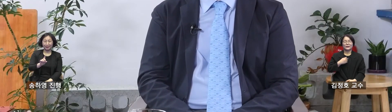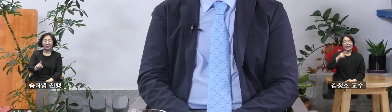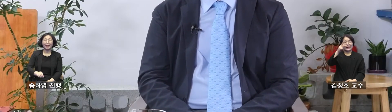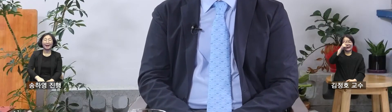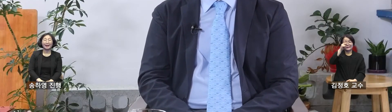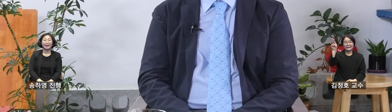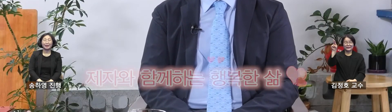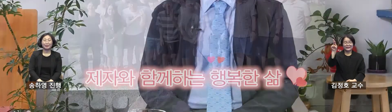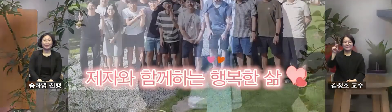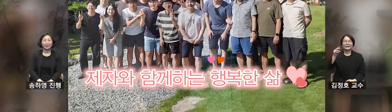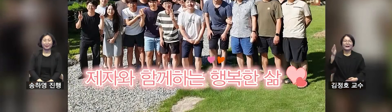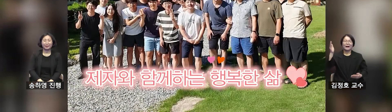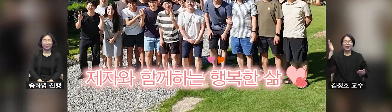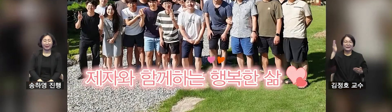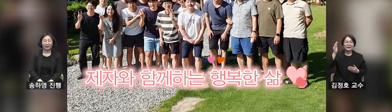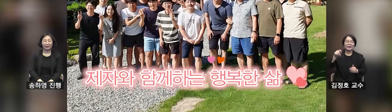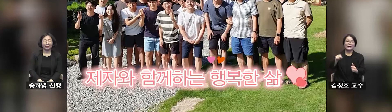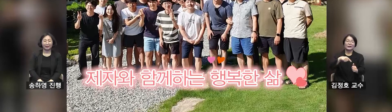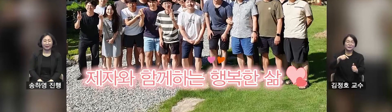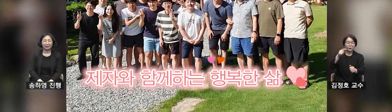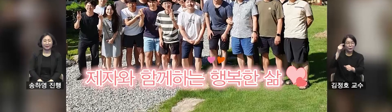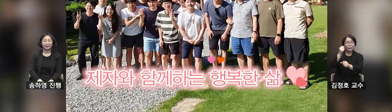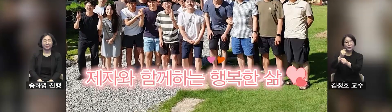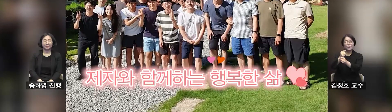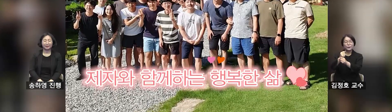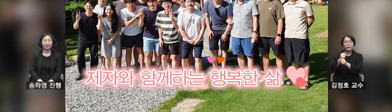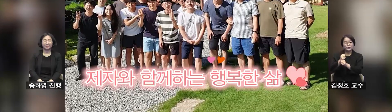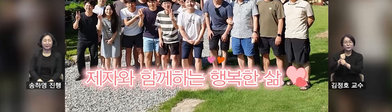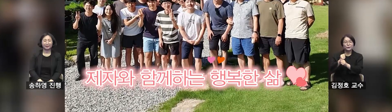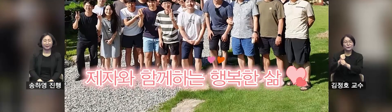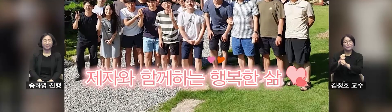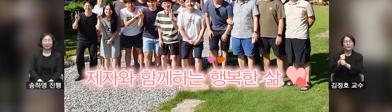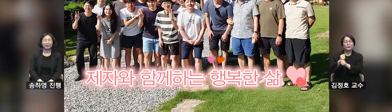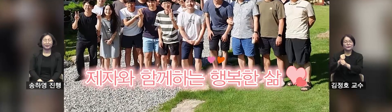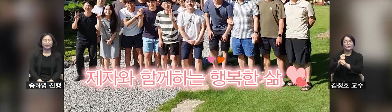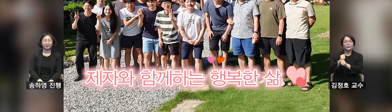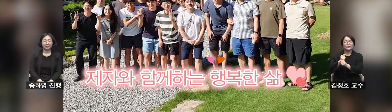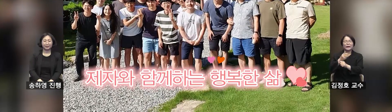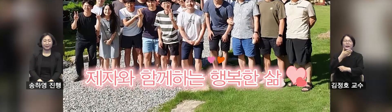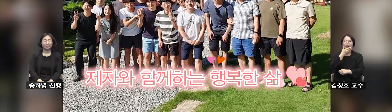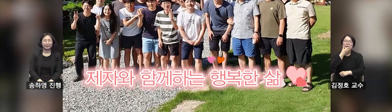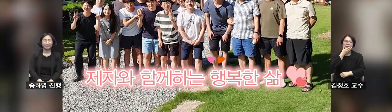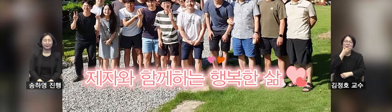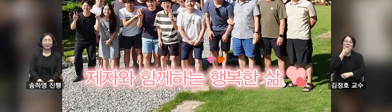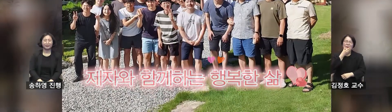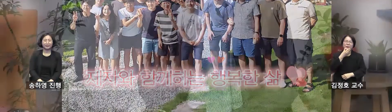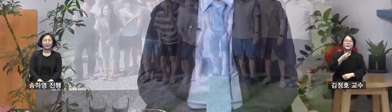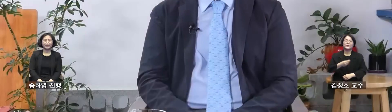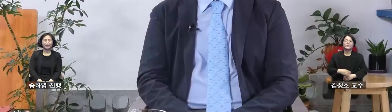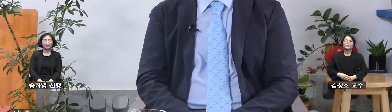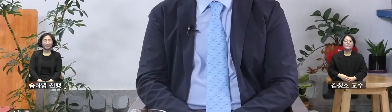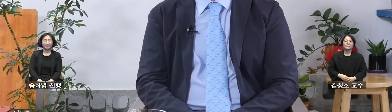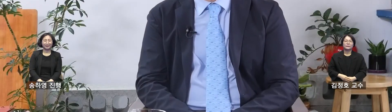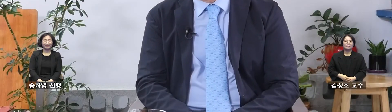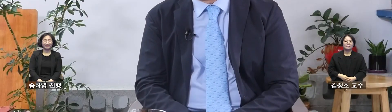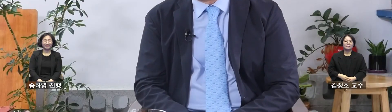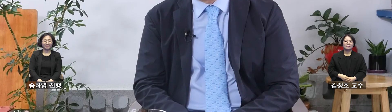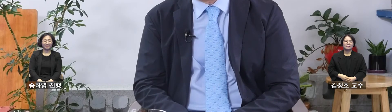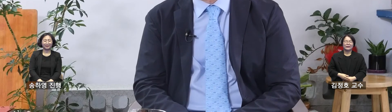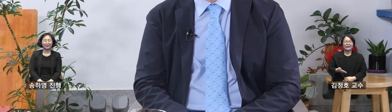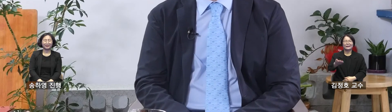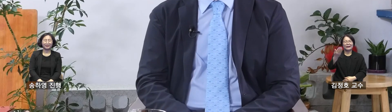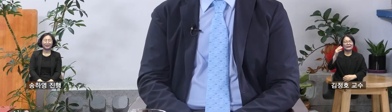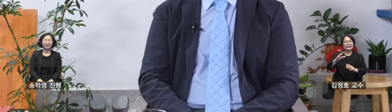카이스트에서 학생들을 교육하고 연구하는 게 진짜 행복합니다. 제가 전생에 나래를